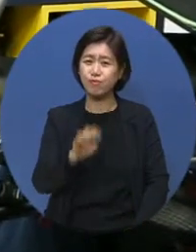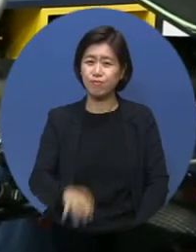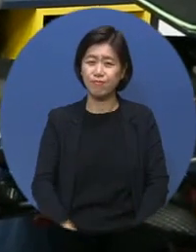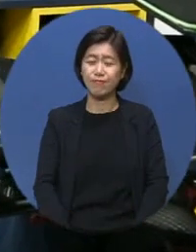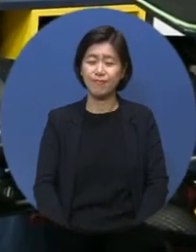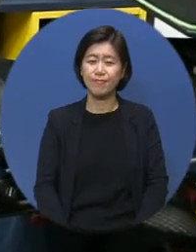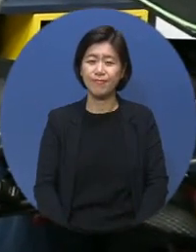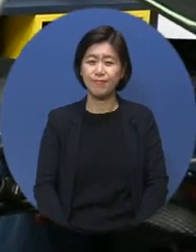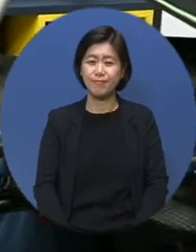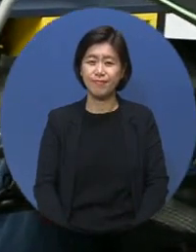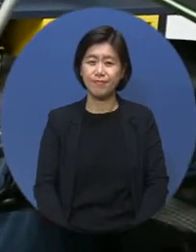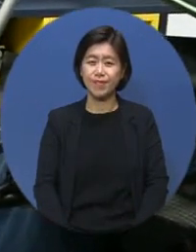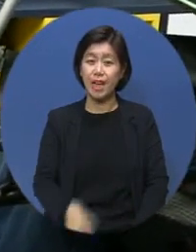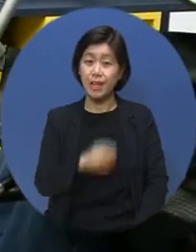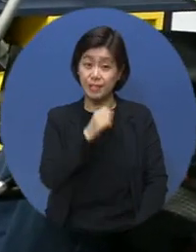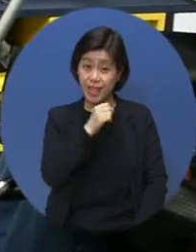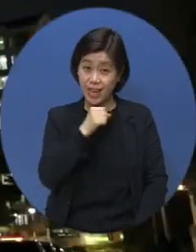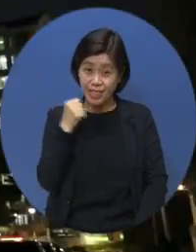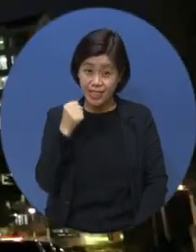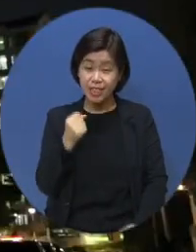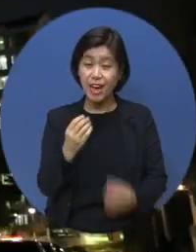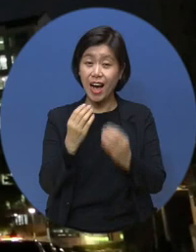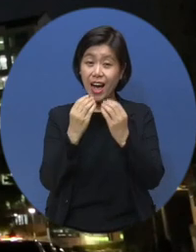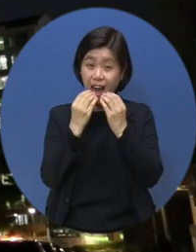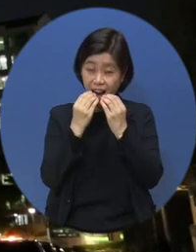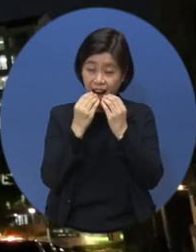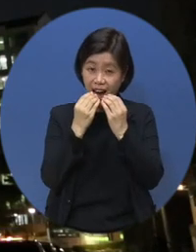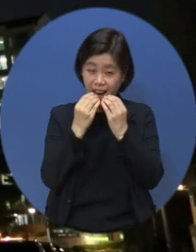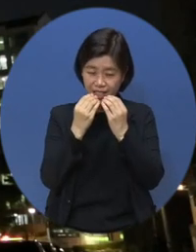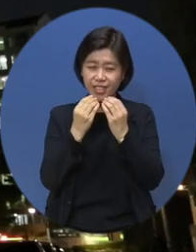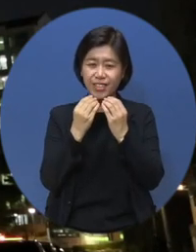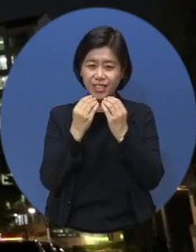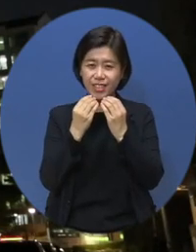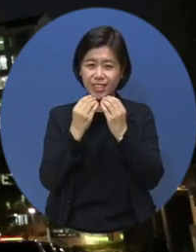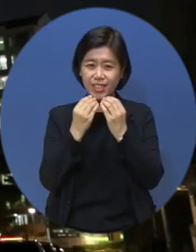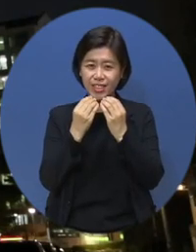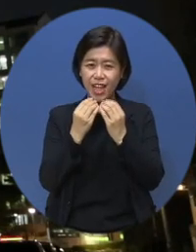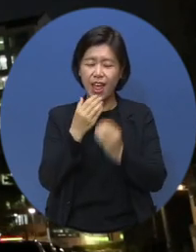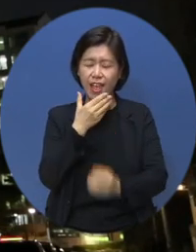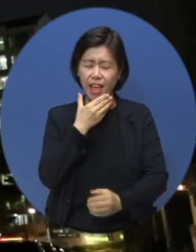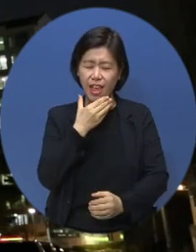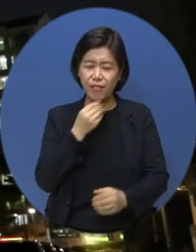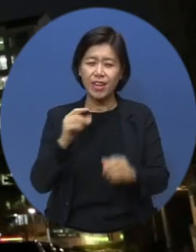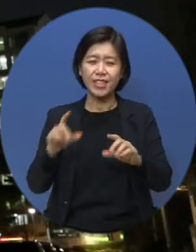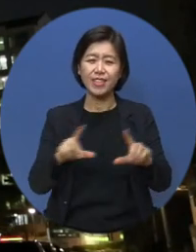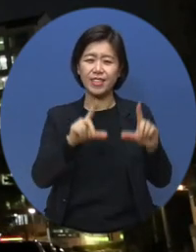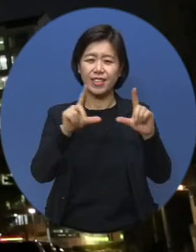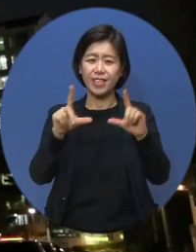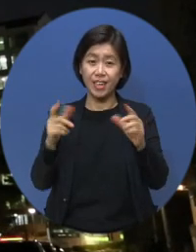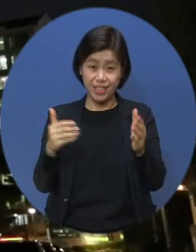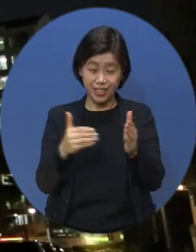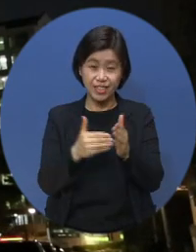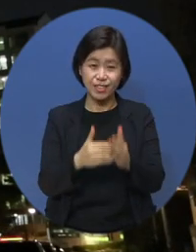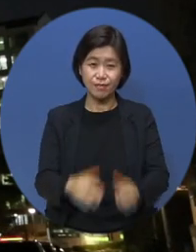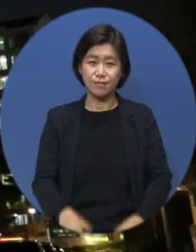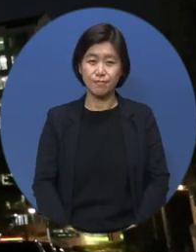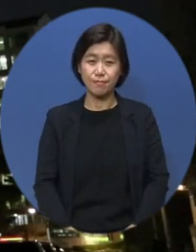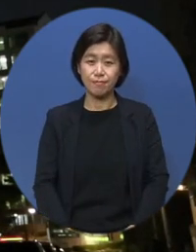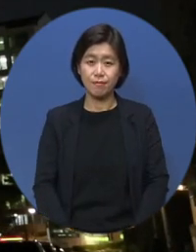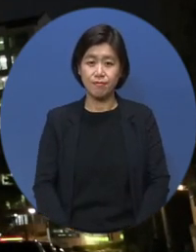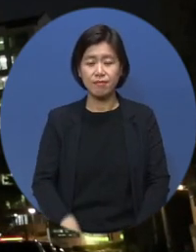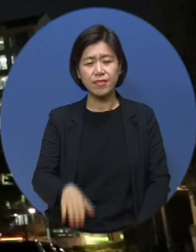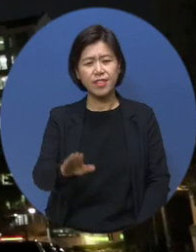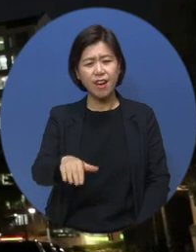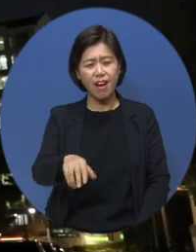좋겠습니다 맛있는 음식 하나로 어느 때보다 행복해 떠 누가 지나고 야 직접 채널 일대